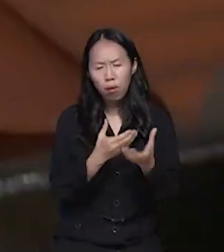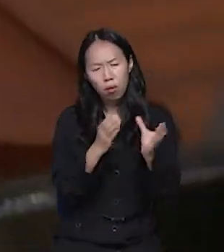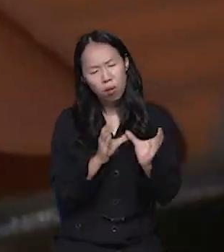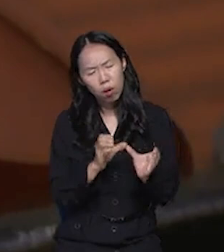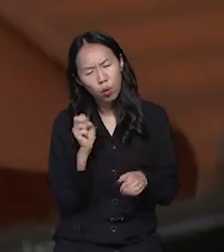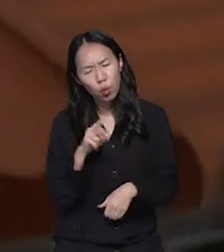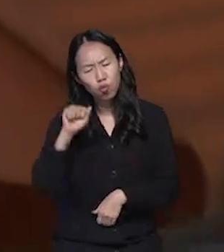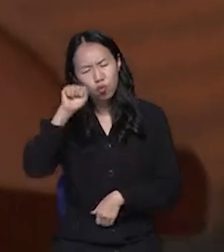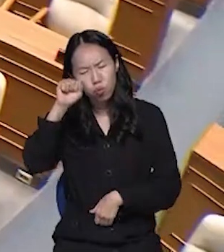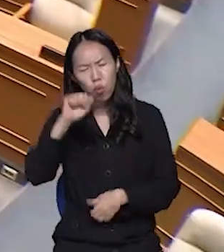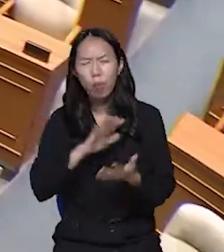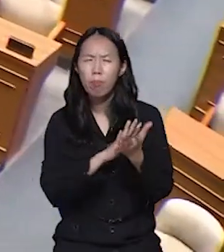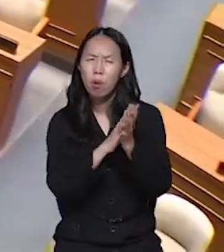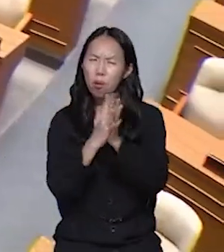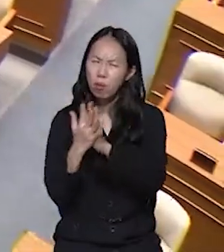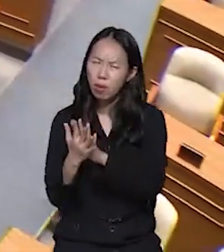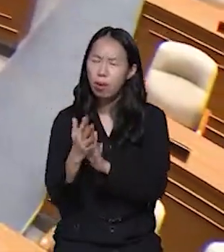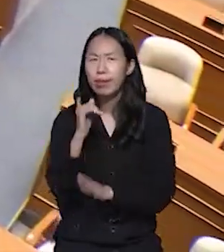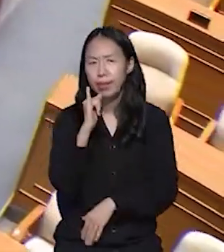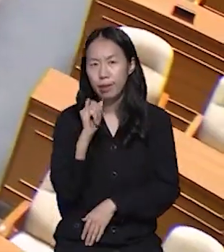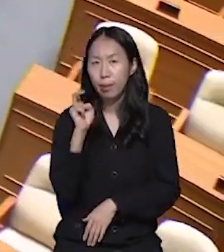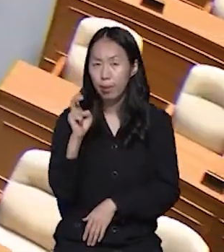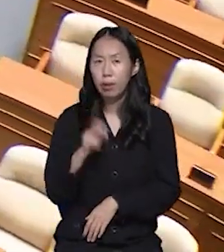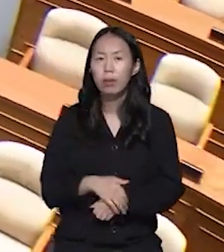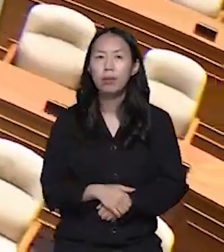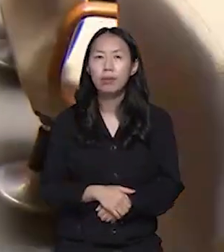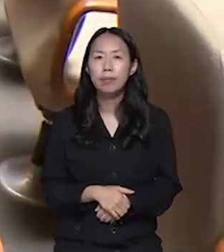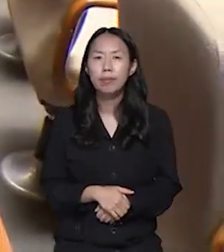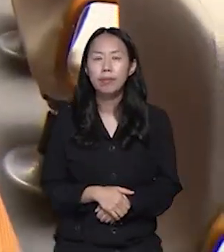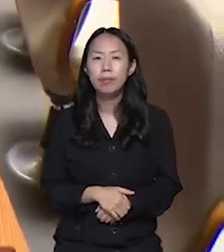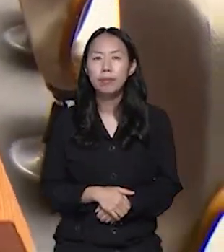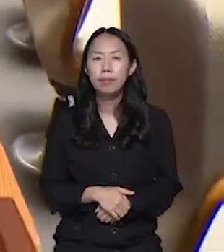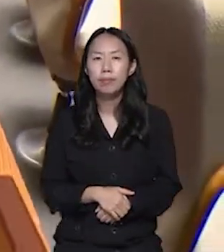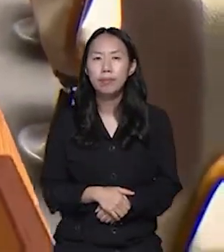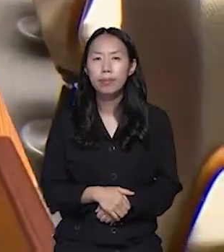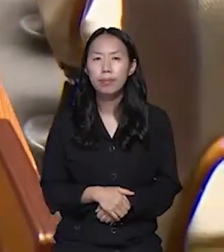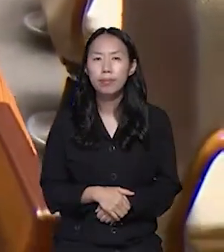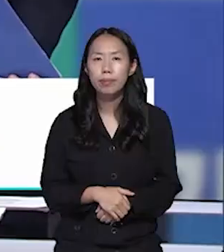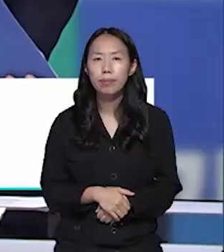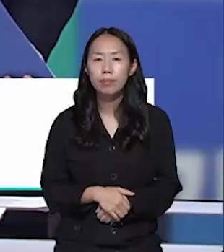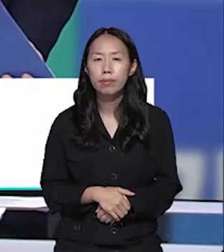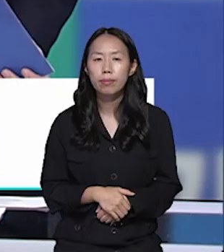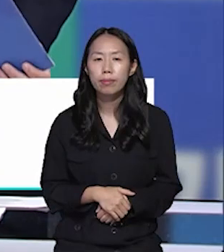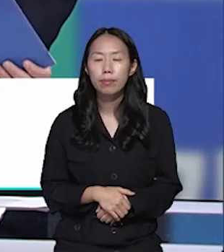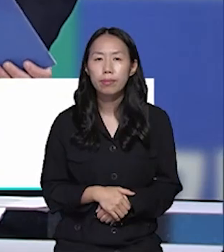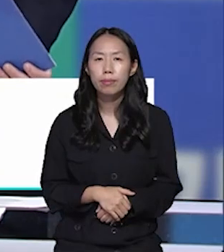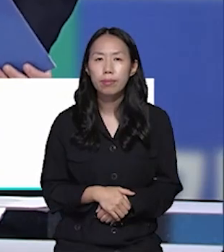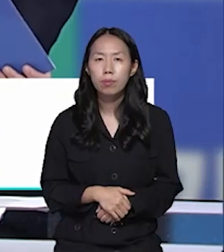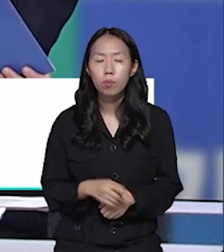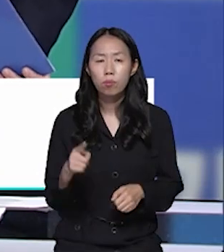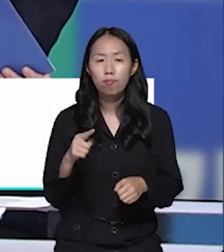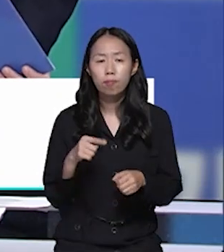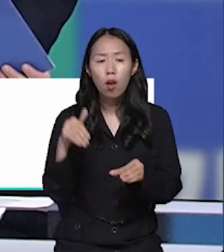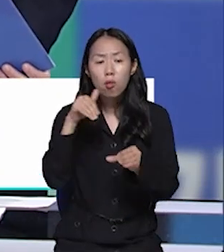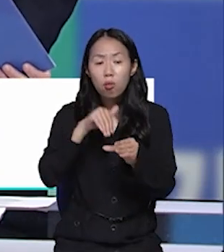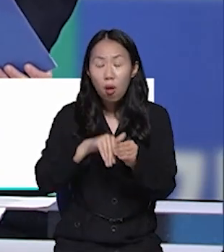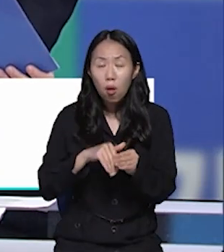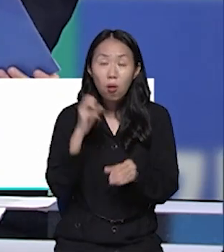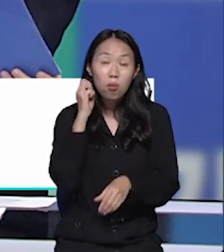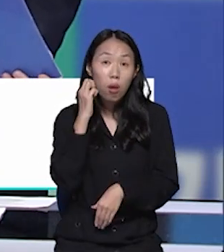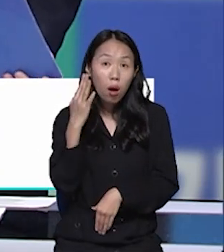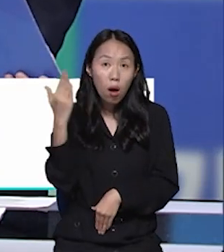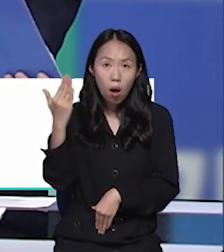후보별로지 변화가 있다를 전망입니다 KBC 이영입니다 총선이 4개월 앞으로